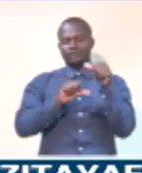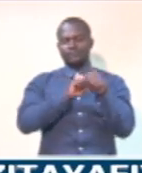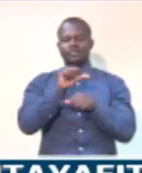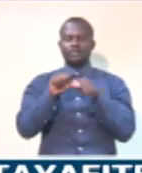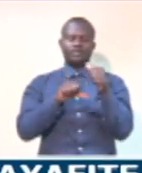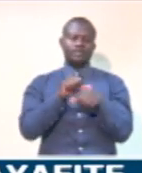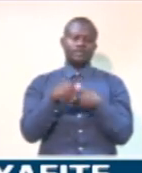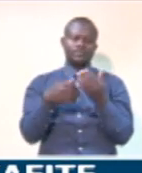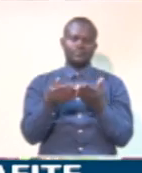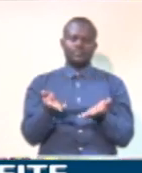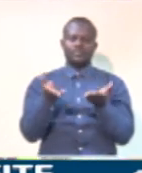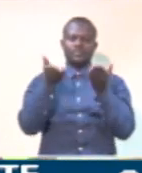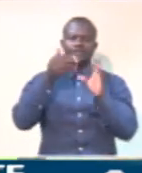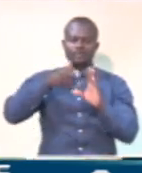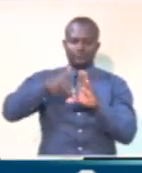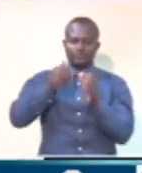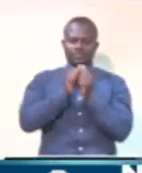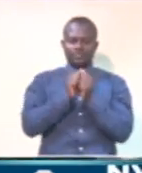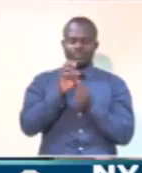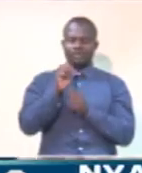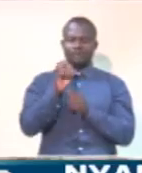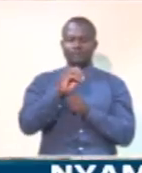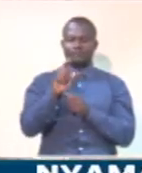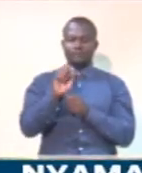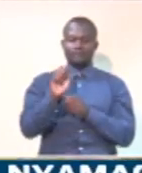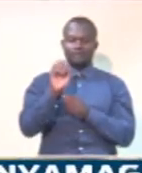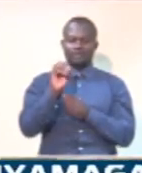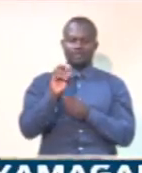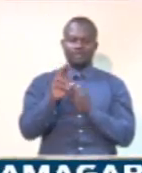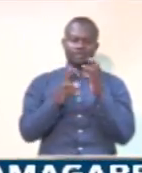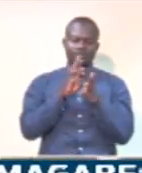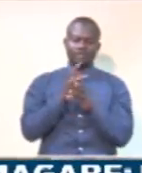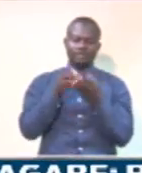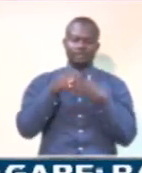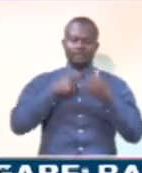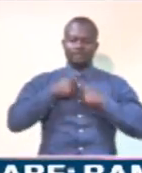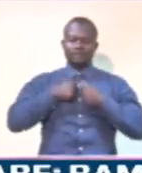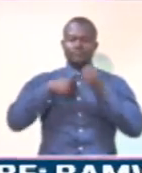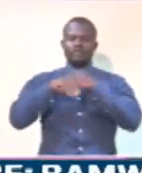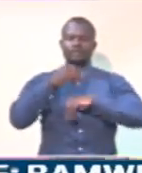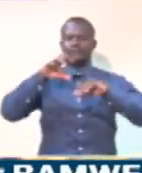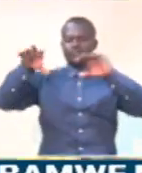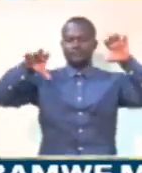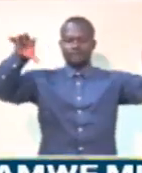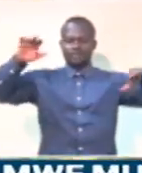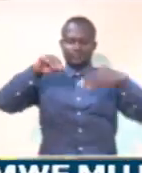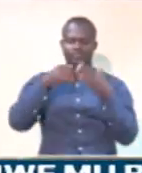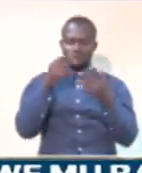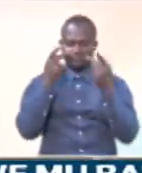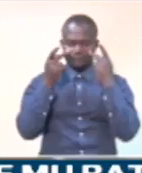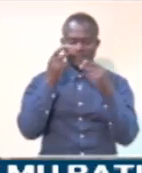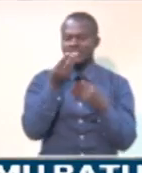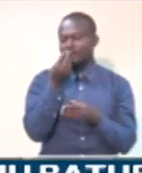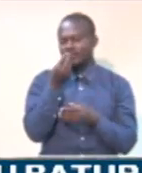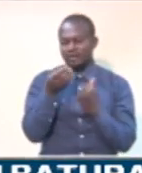bijyanye n'irizamuka rya lisansi ndetse na mazutu ku rwego rw'isi hano mu Rwanda ku masoko hirya no hino usanga